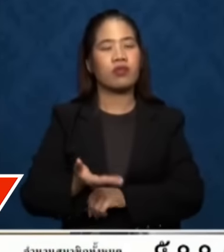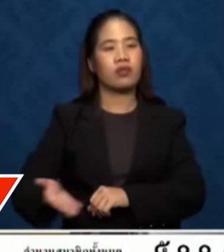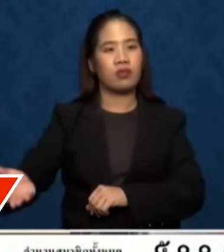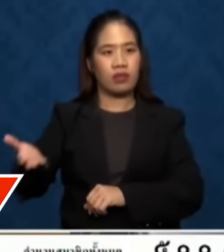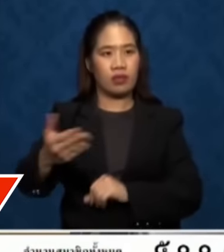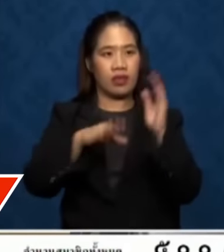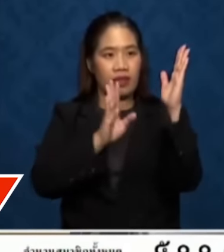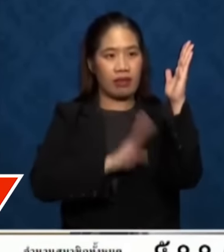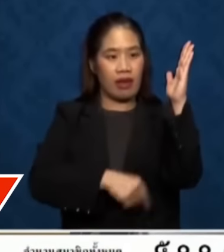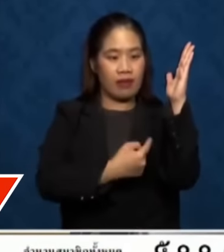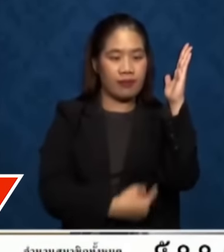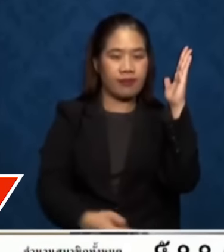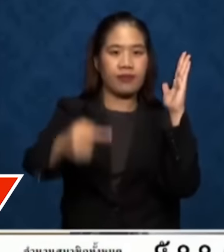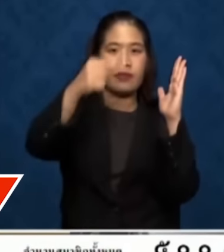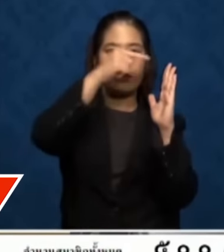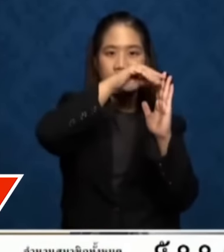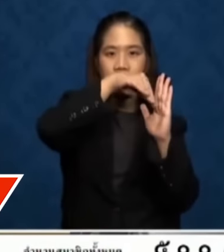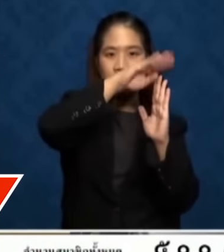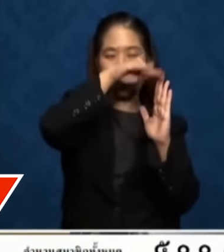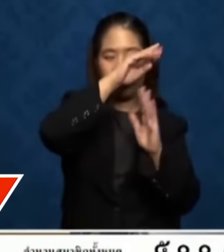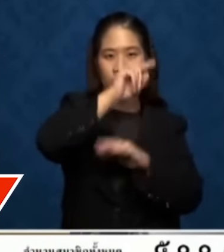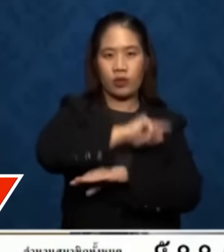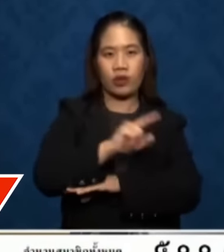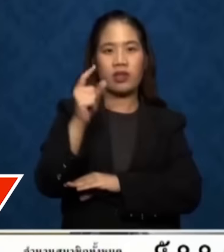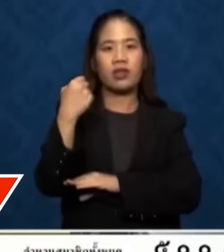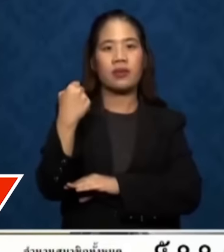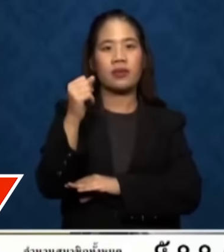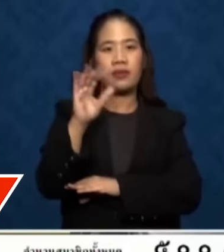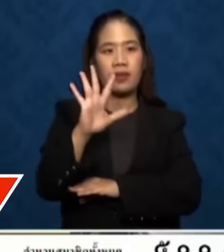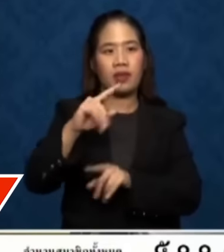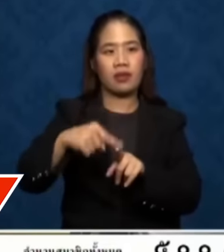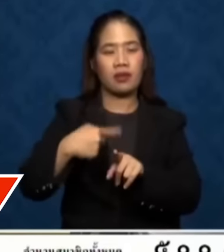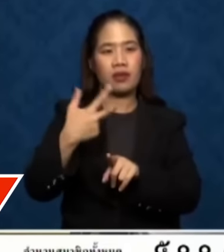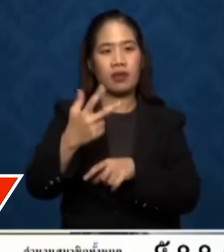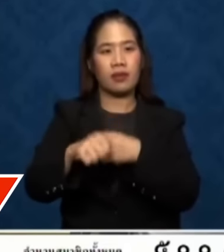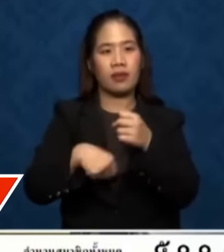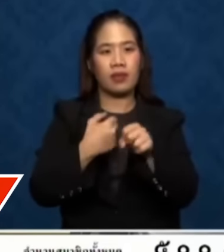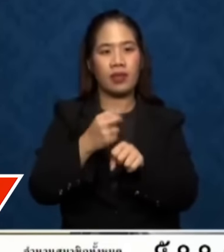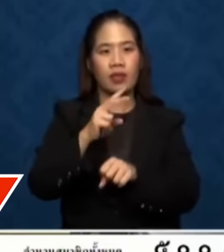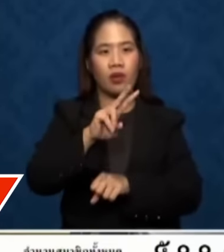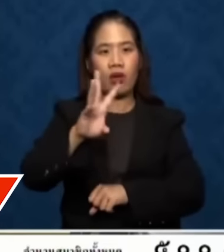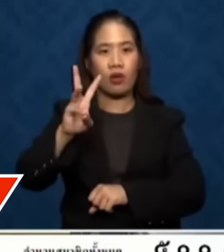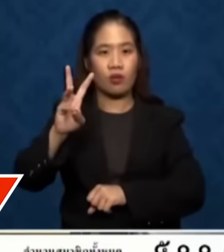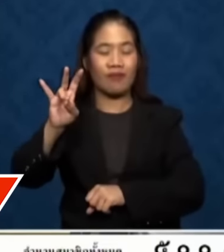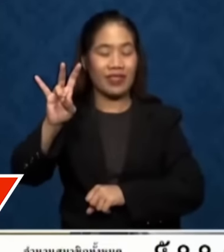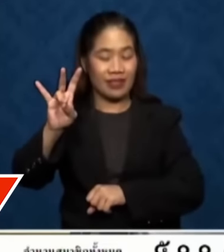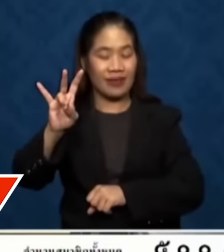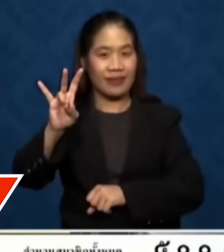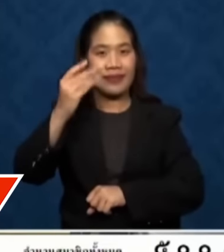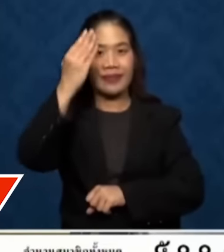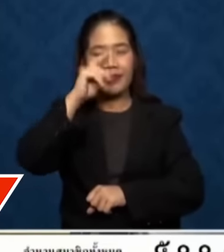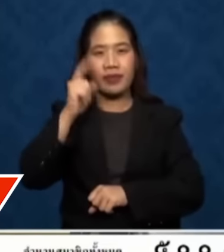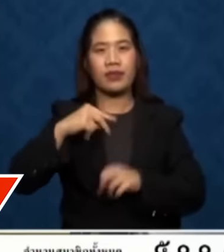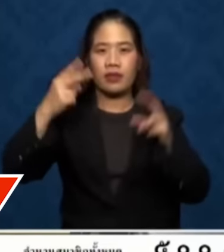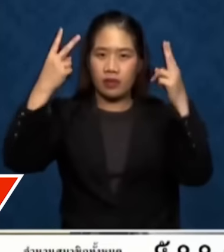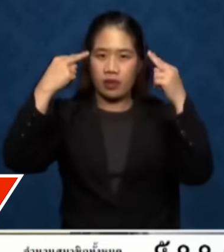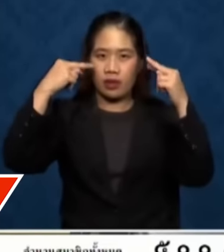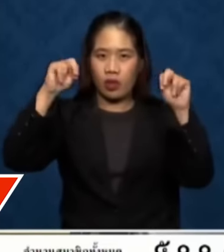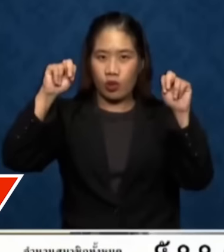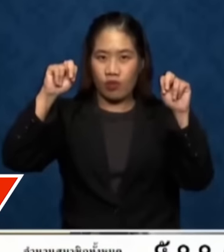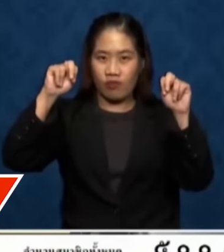ใต้ค่ะขึ้นไปเหนือค่ะวันที่15มีนาคม2567ค่ะท่านนายกรัฐมนตรี